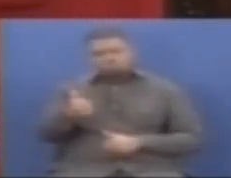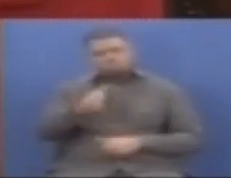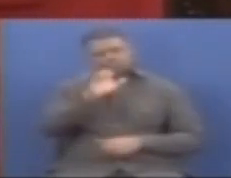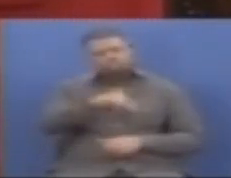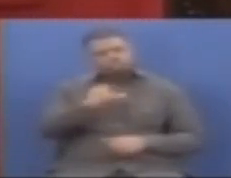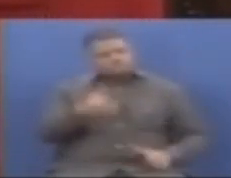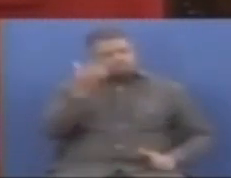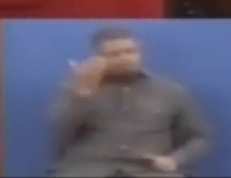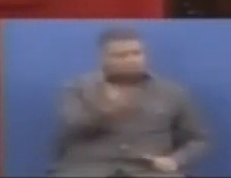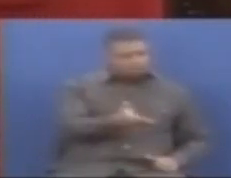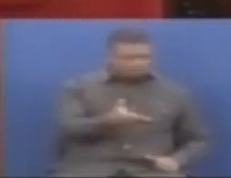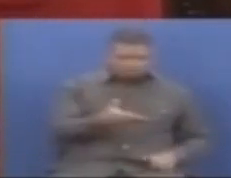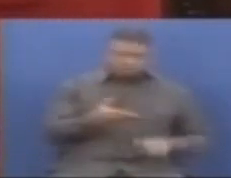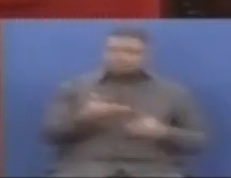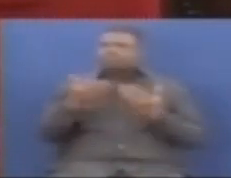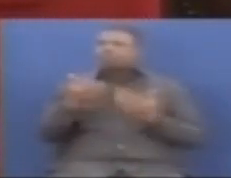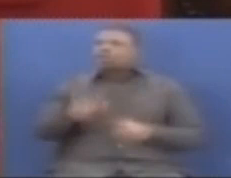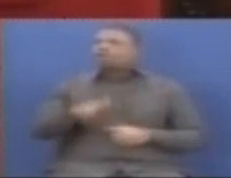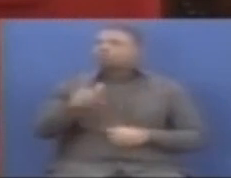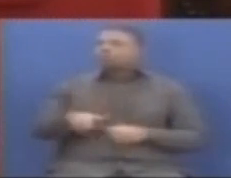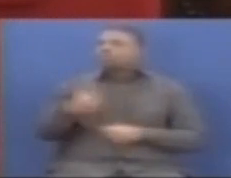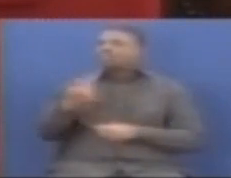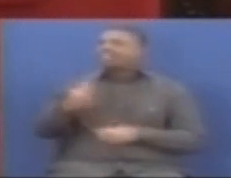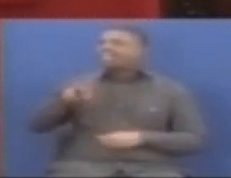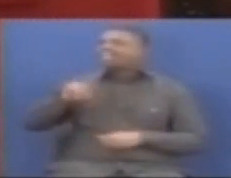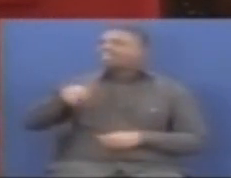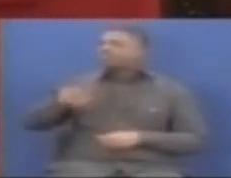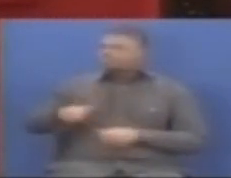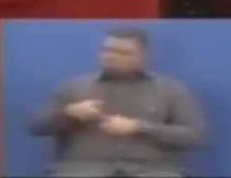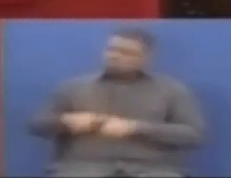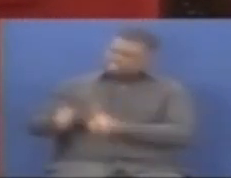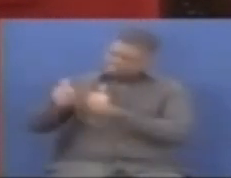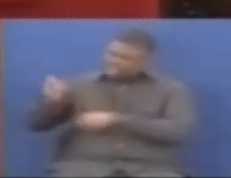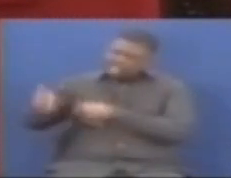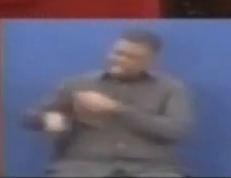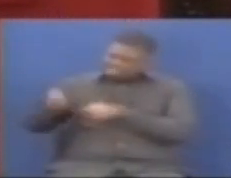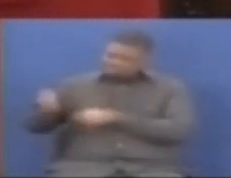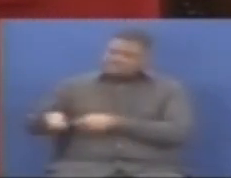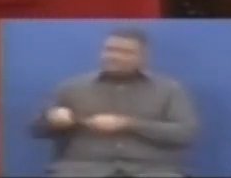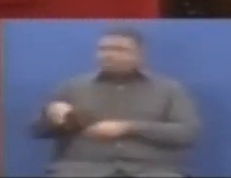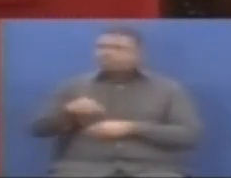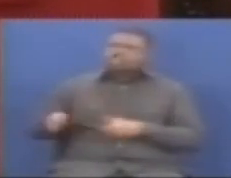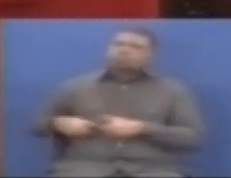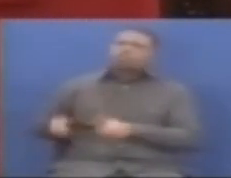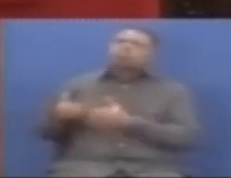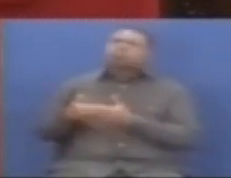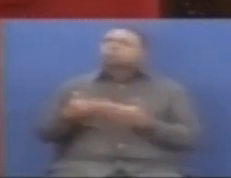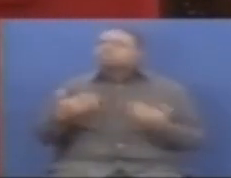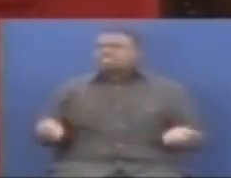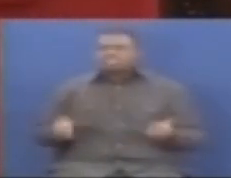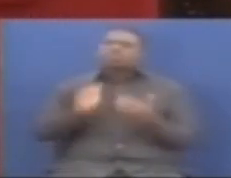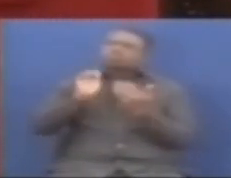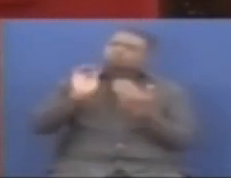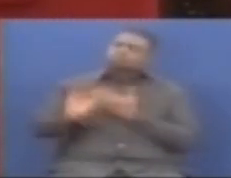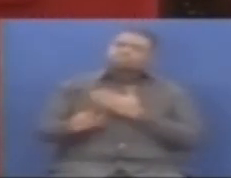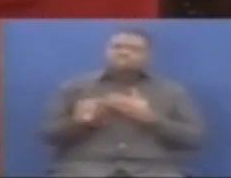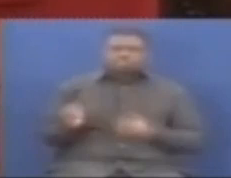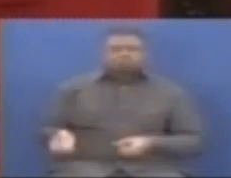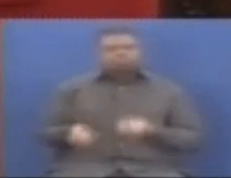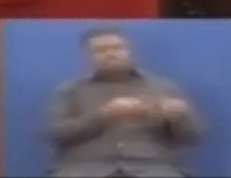wafanyabiashara kutoka ndani na nje ya nchi kwamba fursa ya kuuza mazao hayo nje ipo, na pale